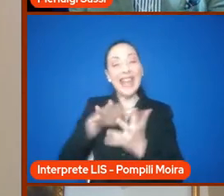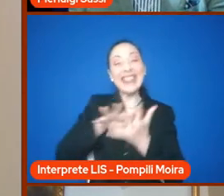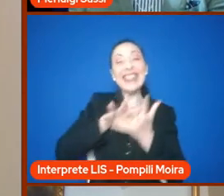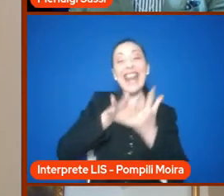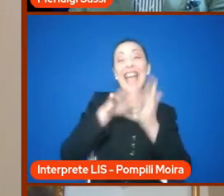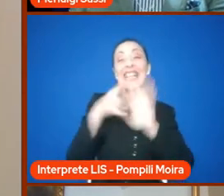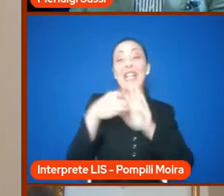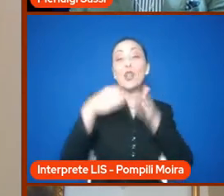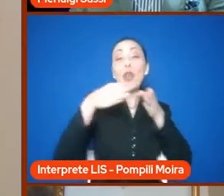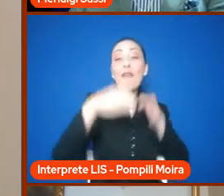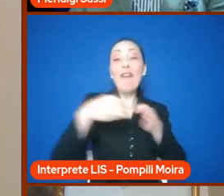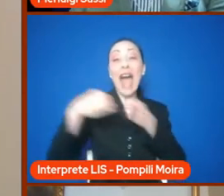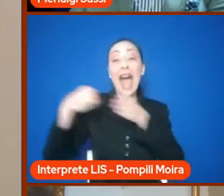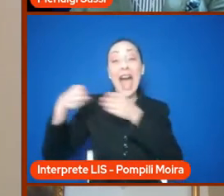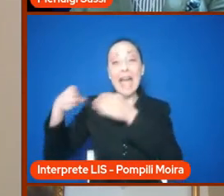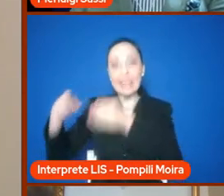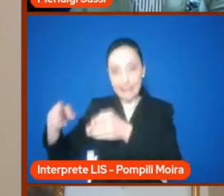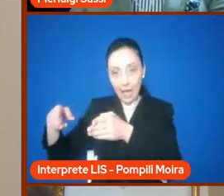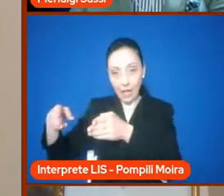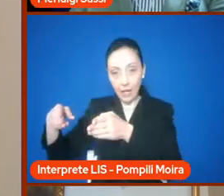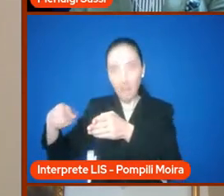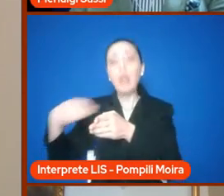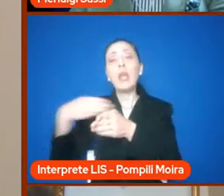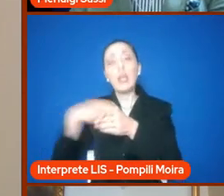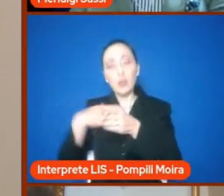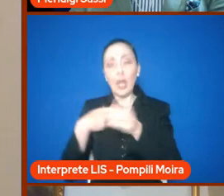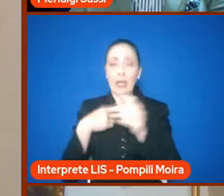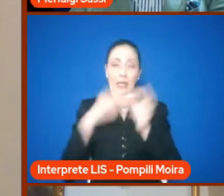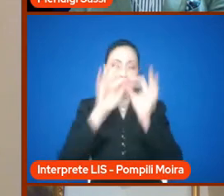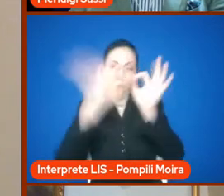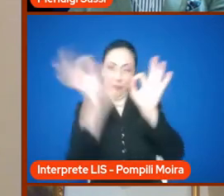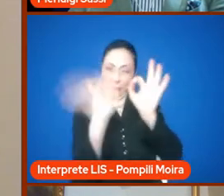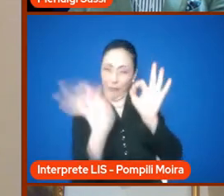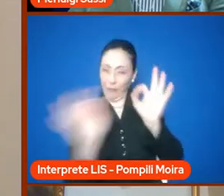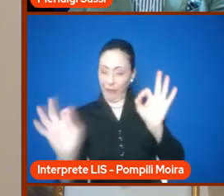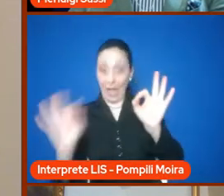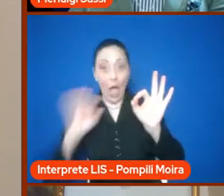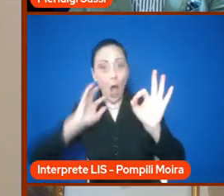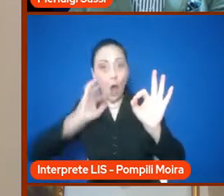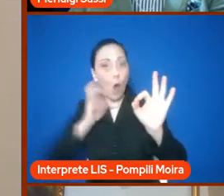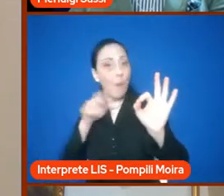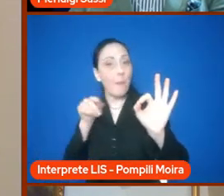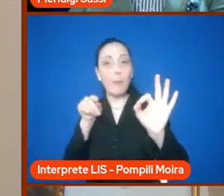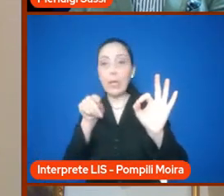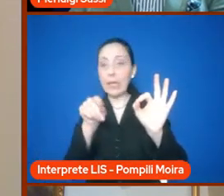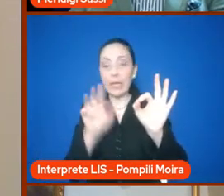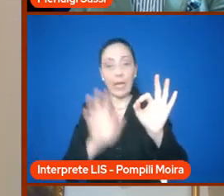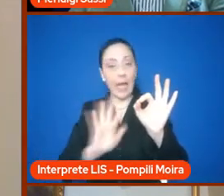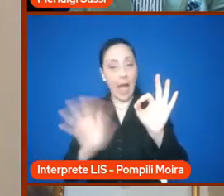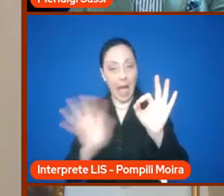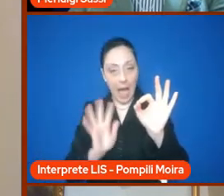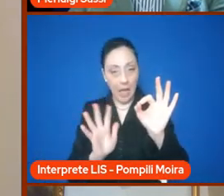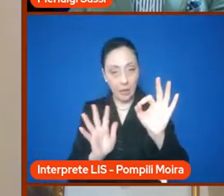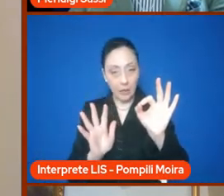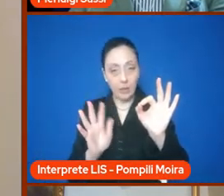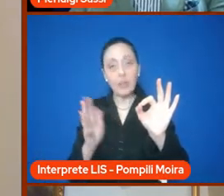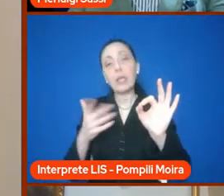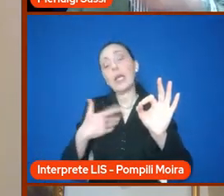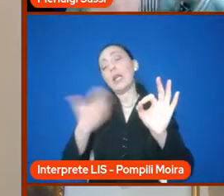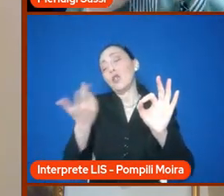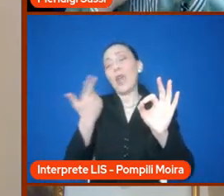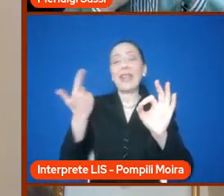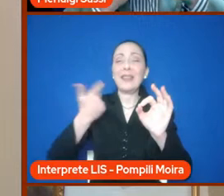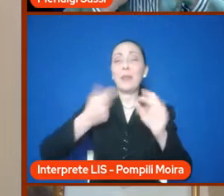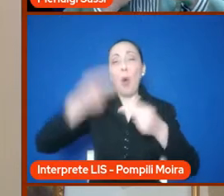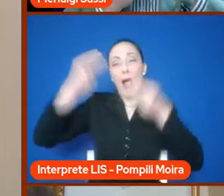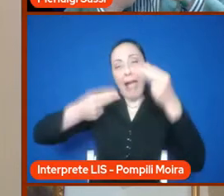sono molto complicate, ve lo dirà qualsiasi fisico. Ce ne sono varie ragioni, no? Si usano le derivate, il calcolo integrale, ma